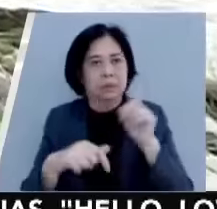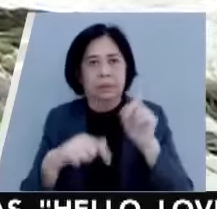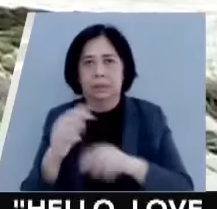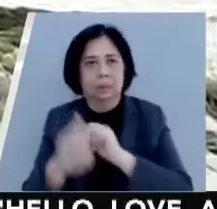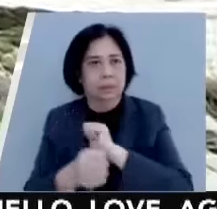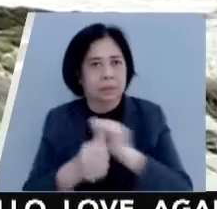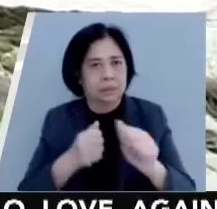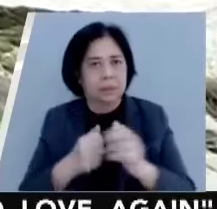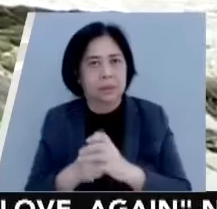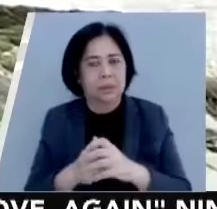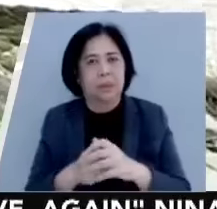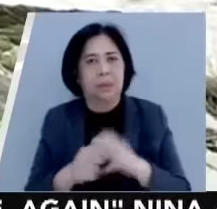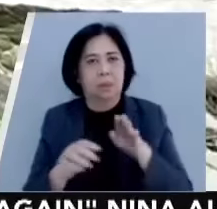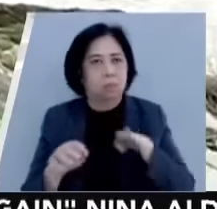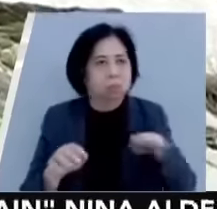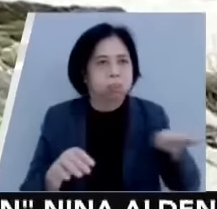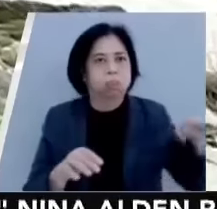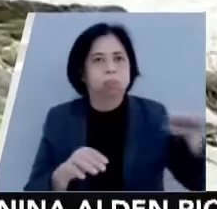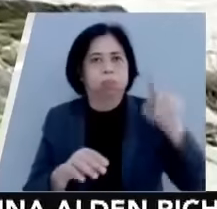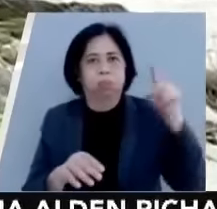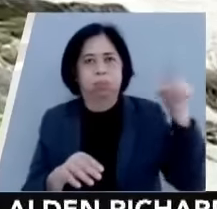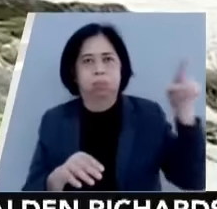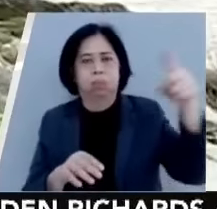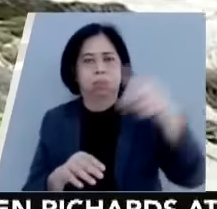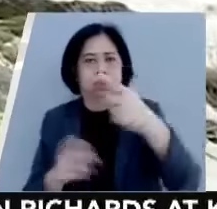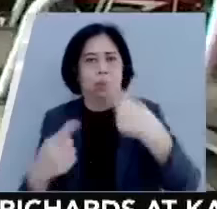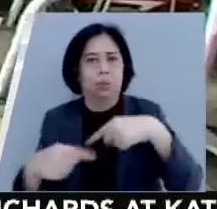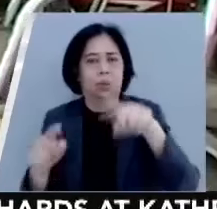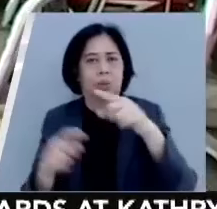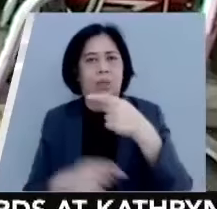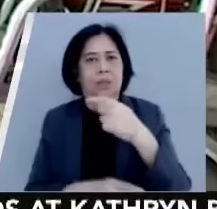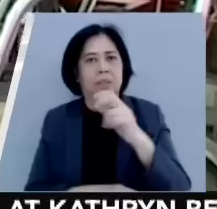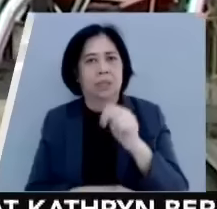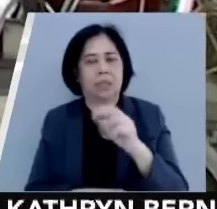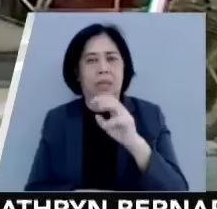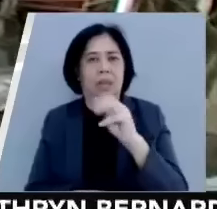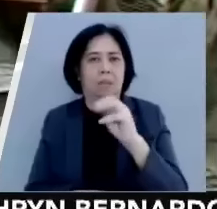malayo umiikot ang mga patungo sa bayan ng General Mameto Natividad.